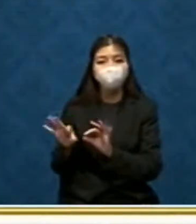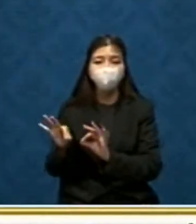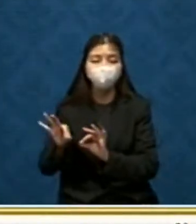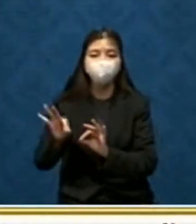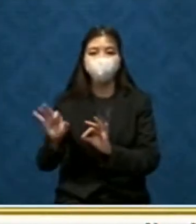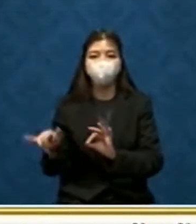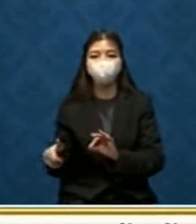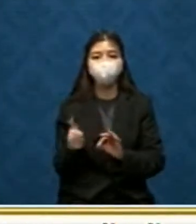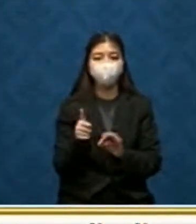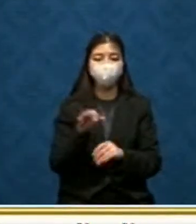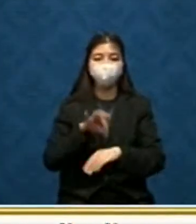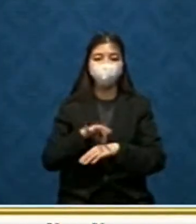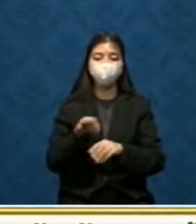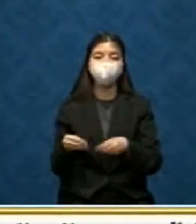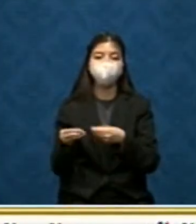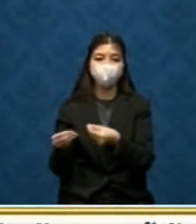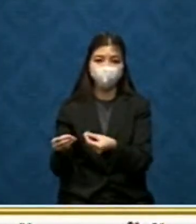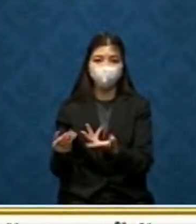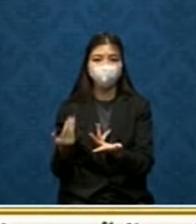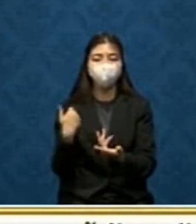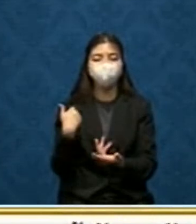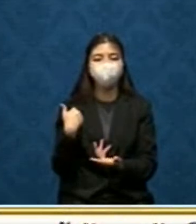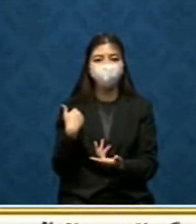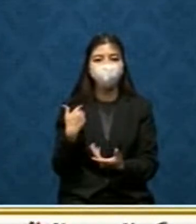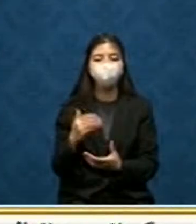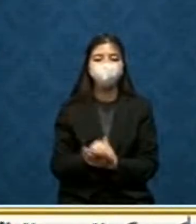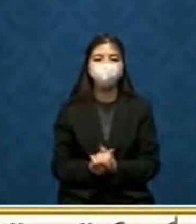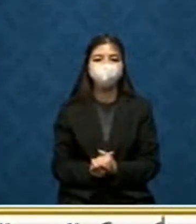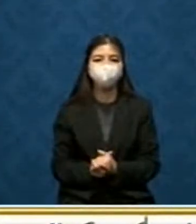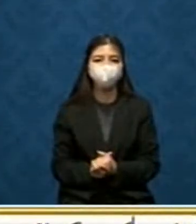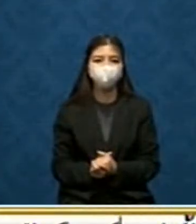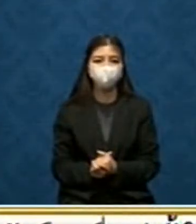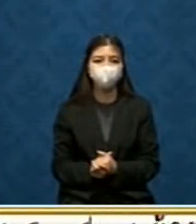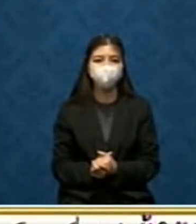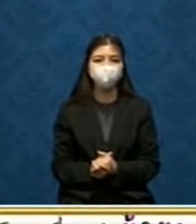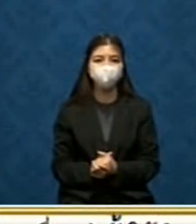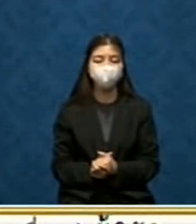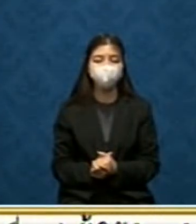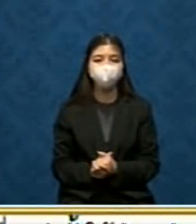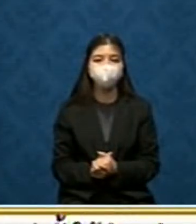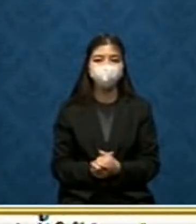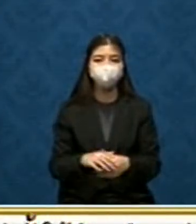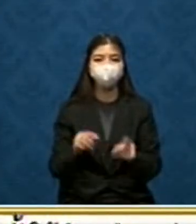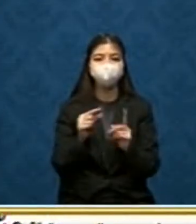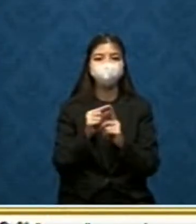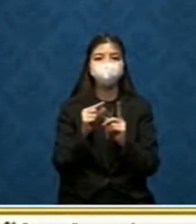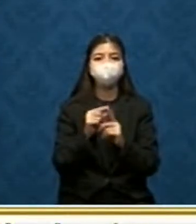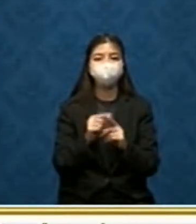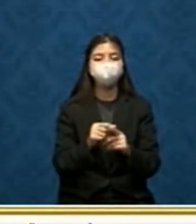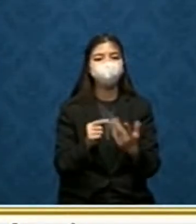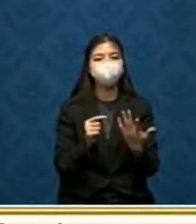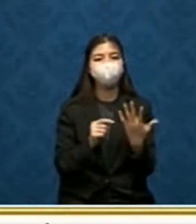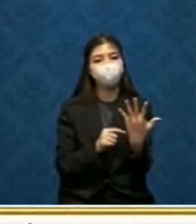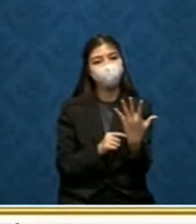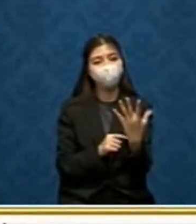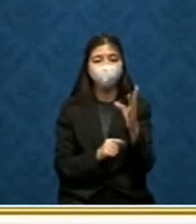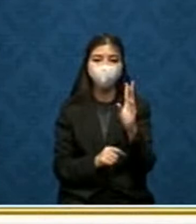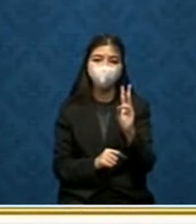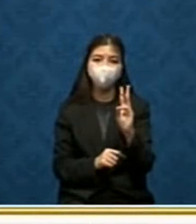มีเสาเสียนโปก มีเสริจืเจียง อยู่สนจี5. 6 ตัละครนี้